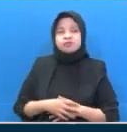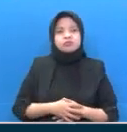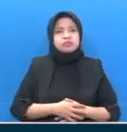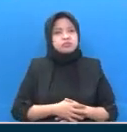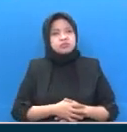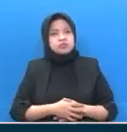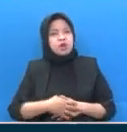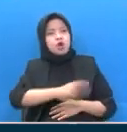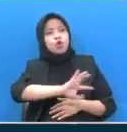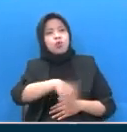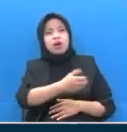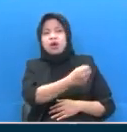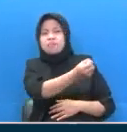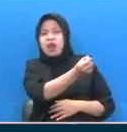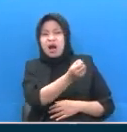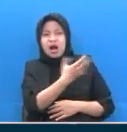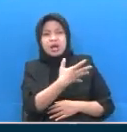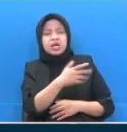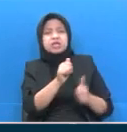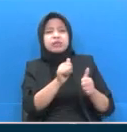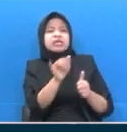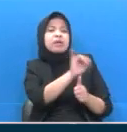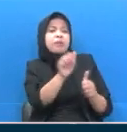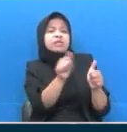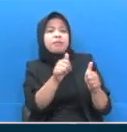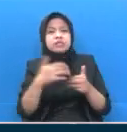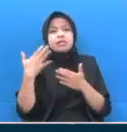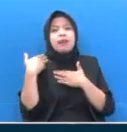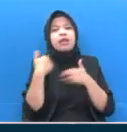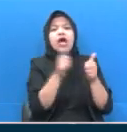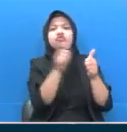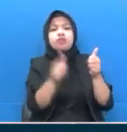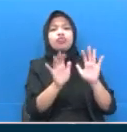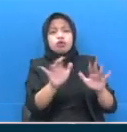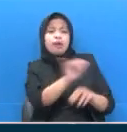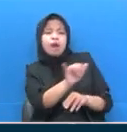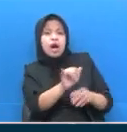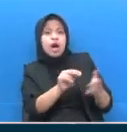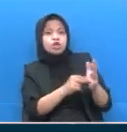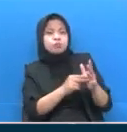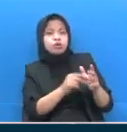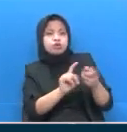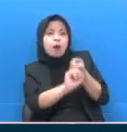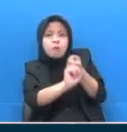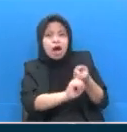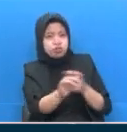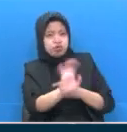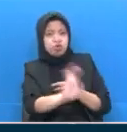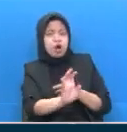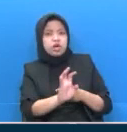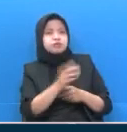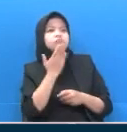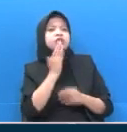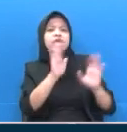Kalau dari pihak keluarga hanya sebatas ajudan, sesama ajudan maksudnya. Jadi tidak lebih yang bagaimana-bagaimana